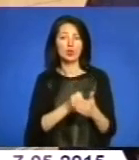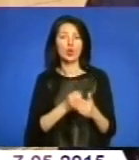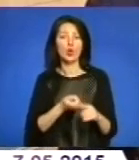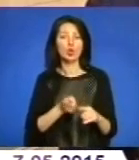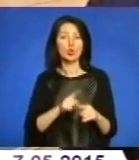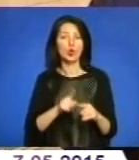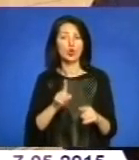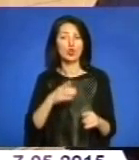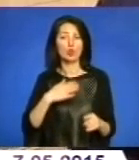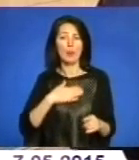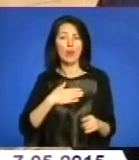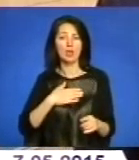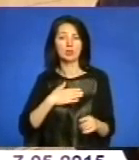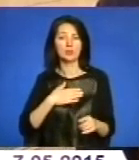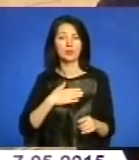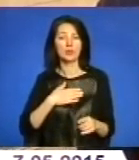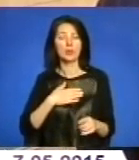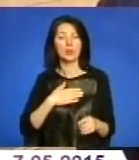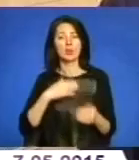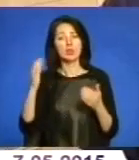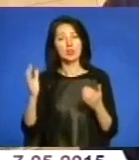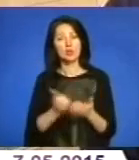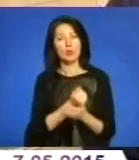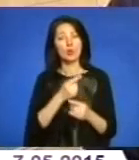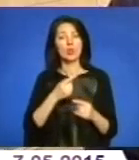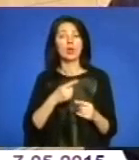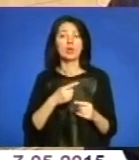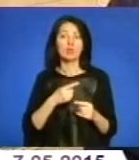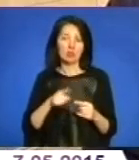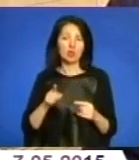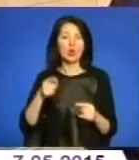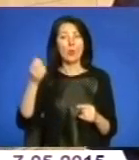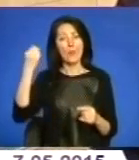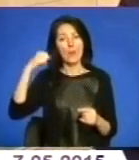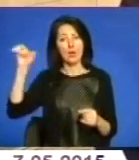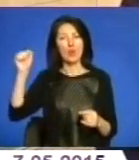щоб ми здобули іншу перемогу в майбутньому.